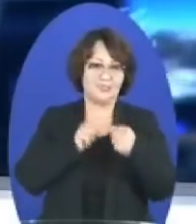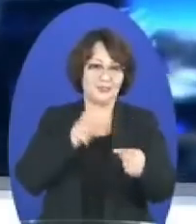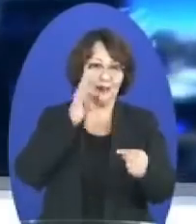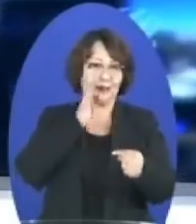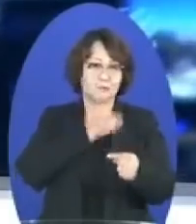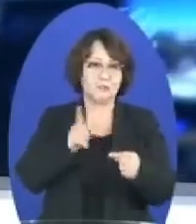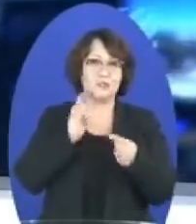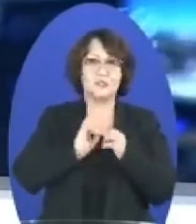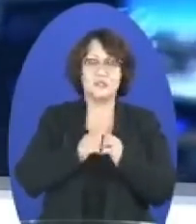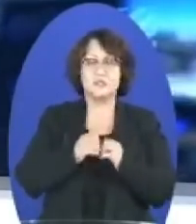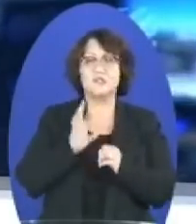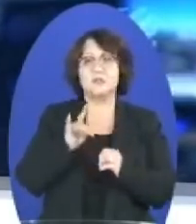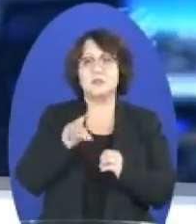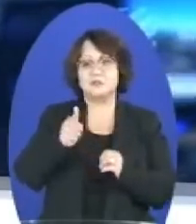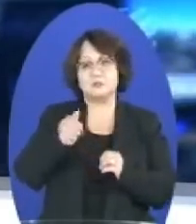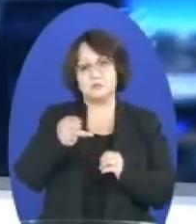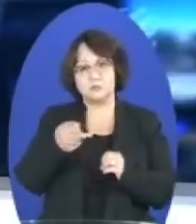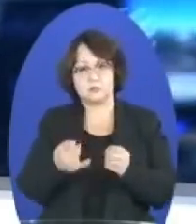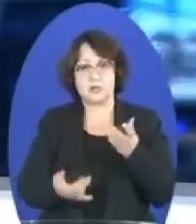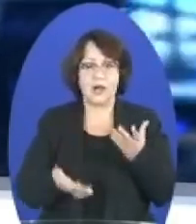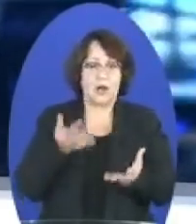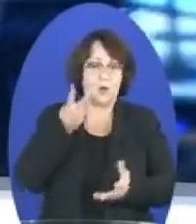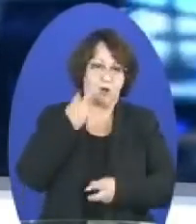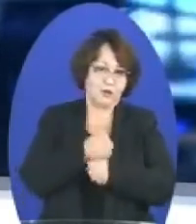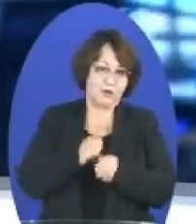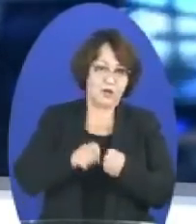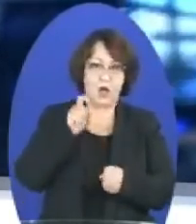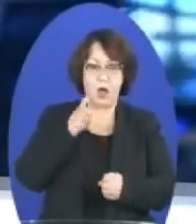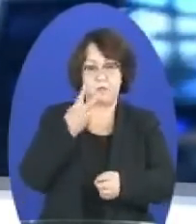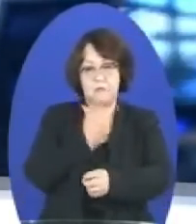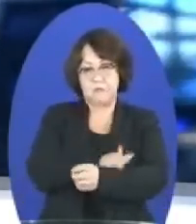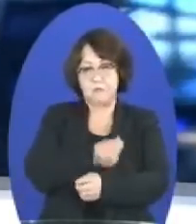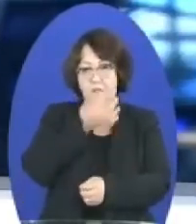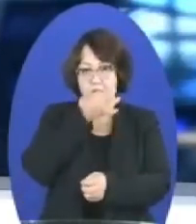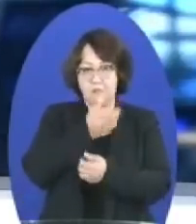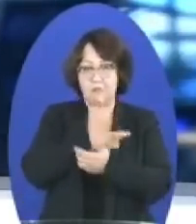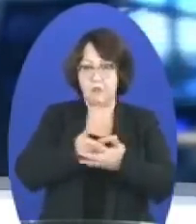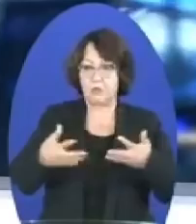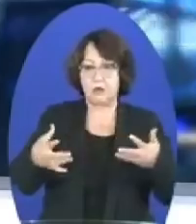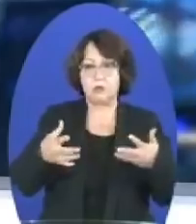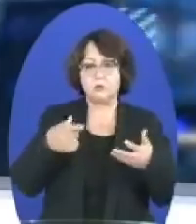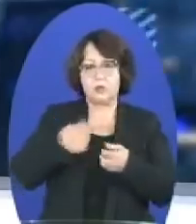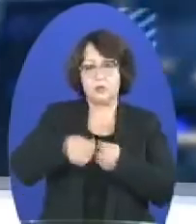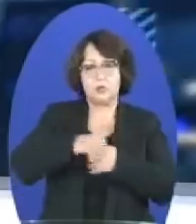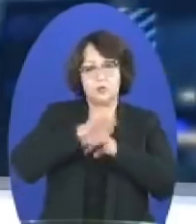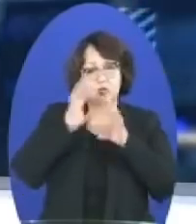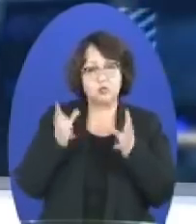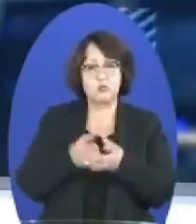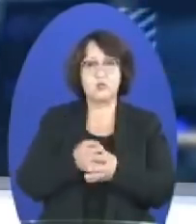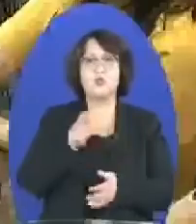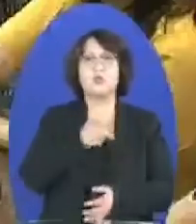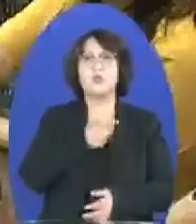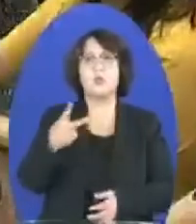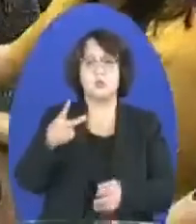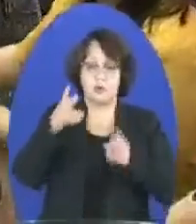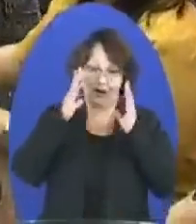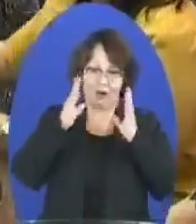хэр төвчөнд хийгдэж байгаа болоод эм эмнэлгийн хэрэгслийн нөөц зарцуулагдах төсөв хүрэлцээтэй байгаа хэсэгт анхаарал хандуулжээ.